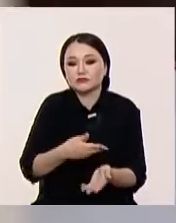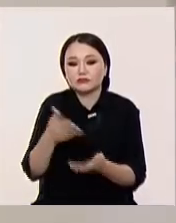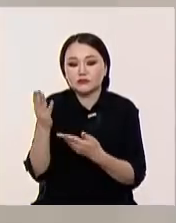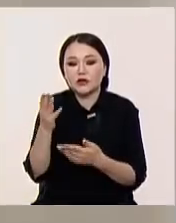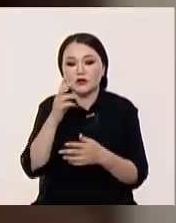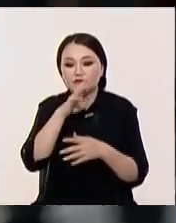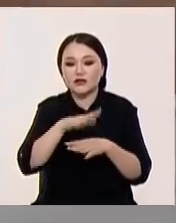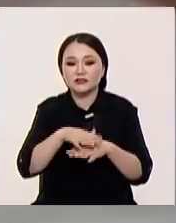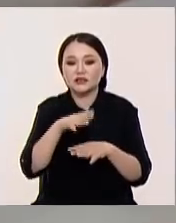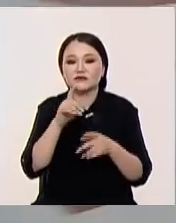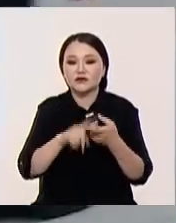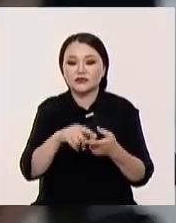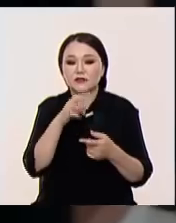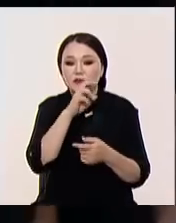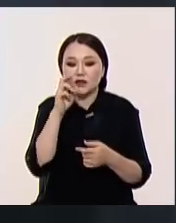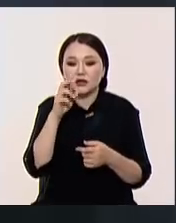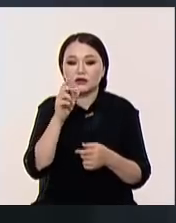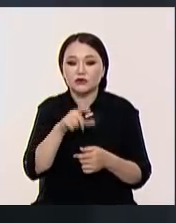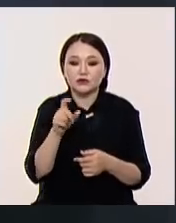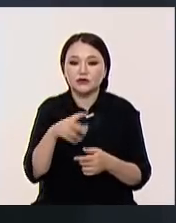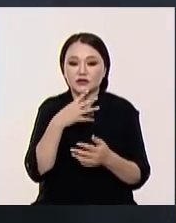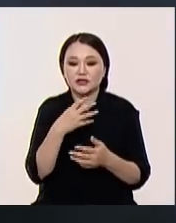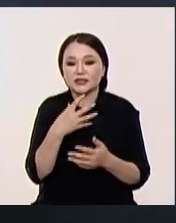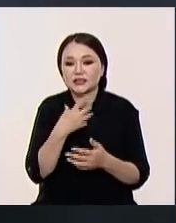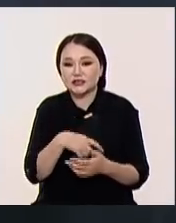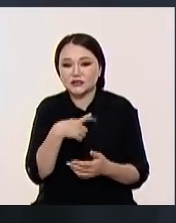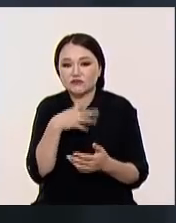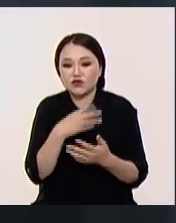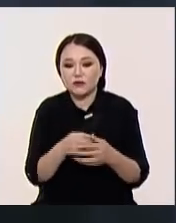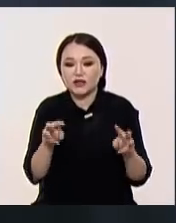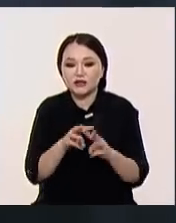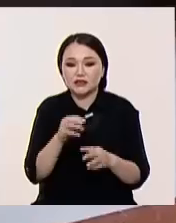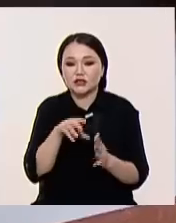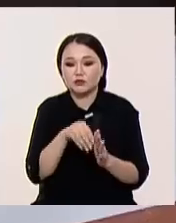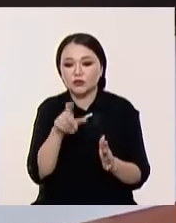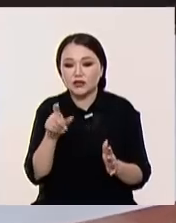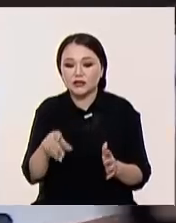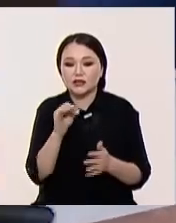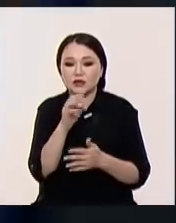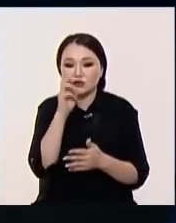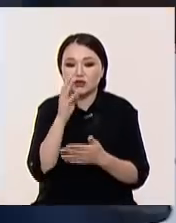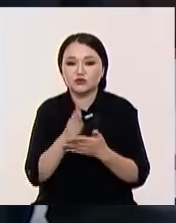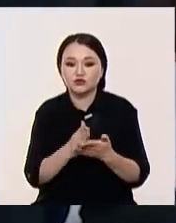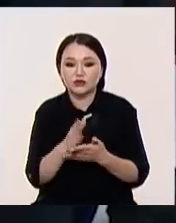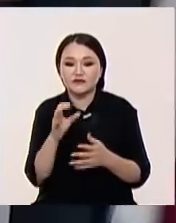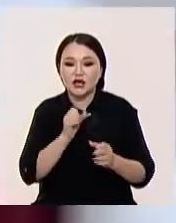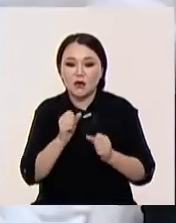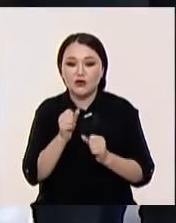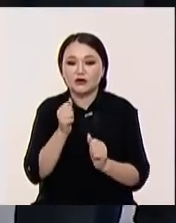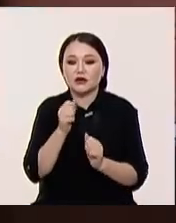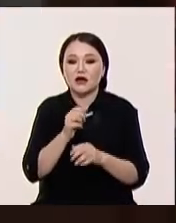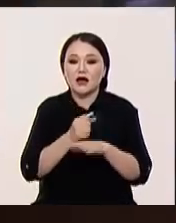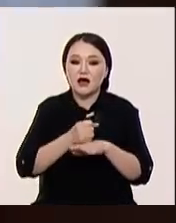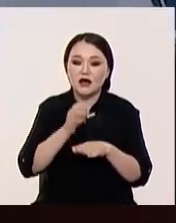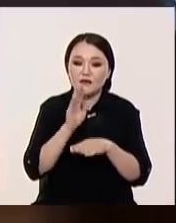үкіметтің қаулысы бойынша мемлекеттік органдар өздеріне қарасты министр, депутат және мемлекеттік қызметкерлерін іссапарға жіберуі